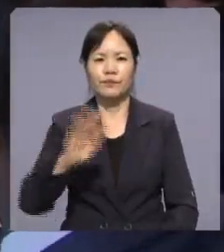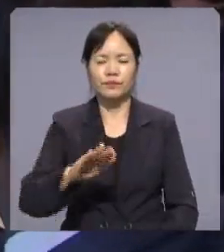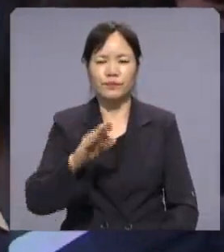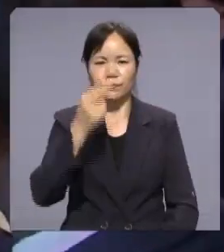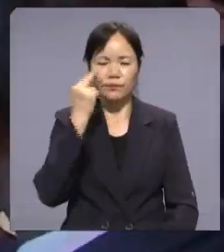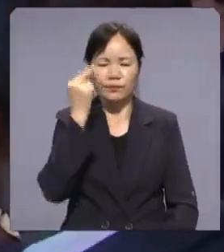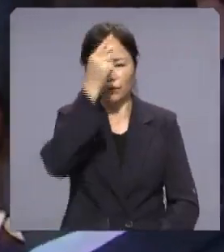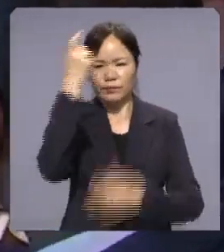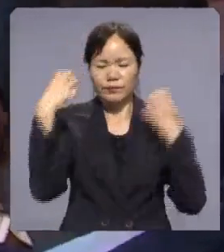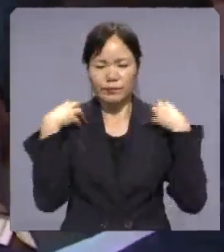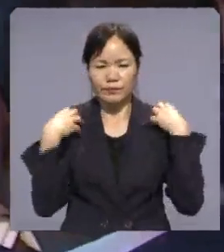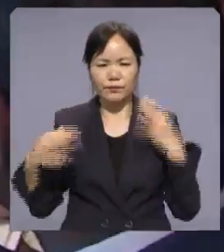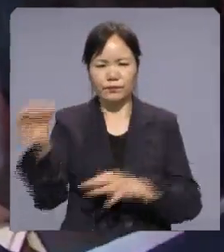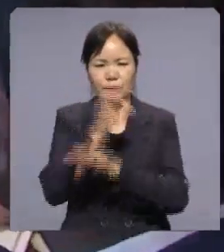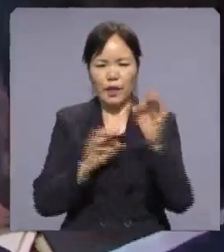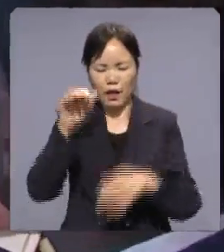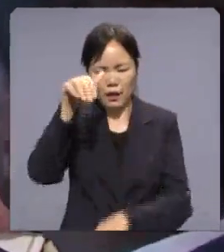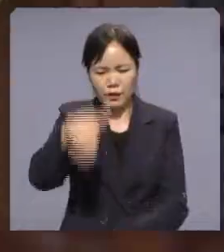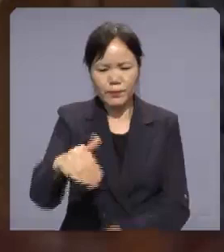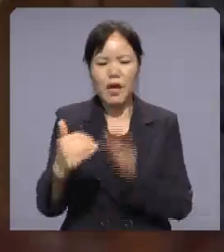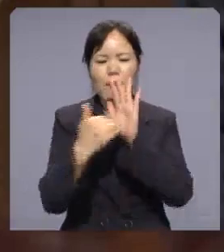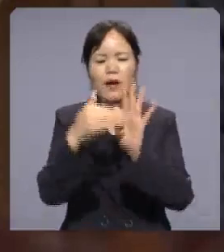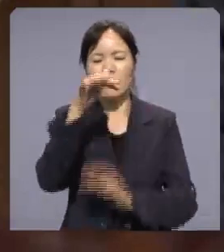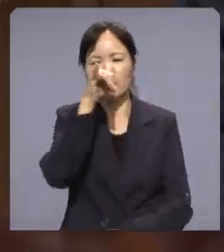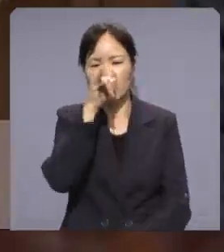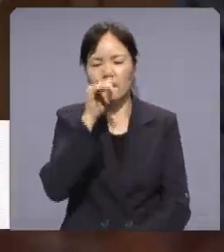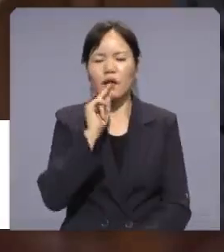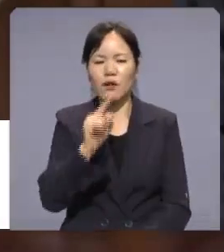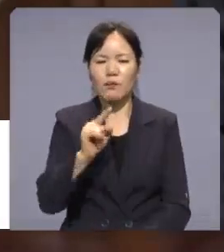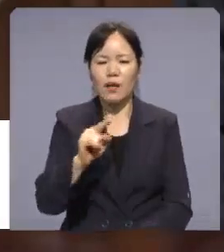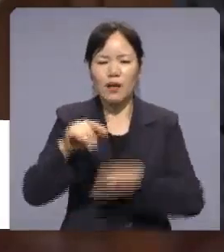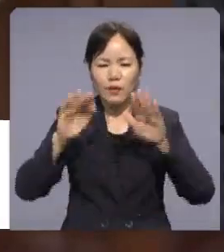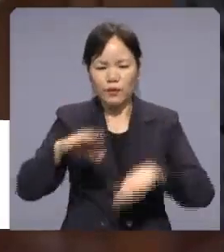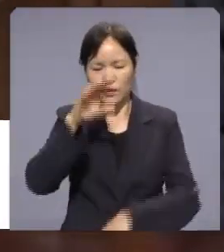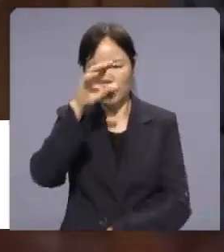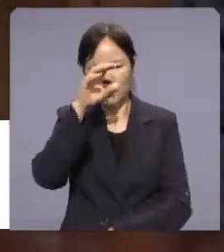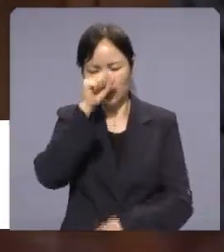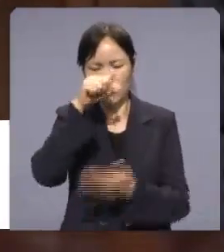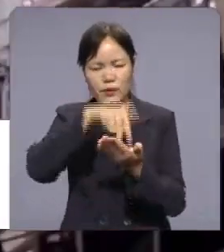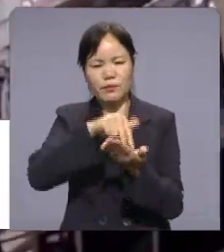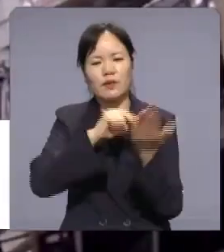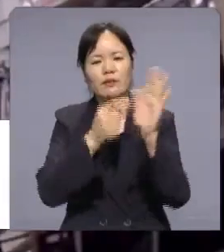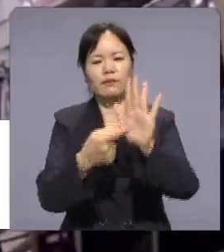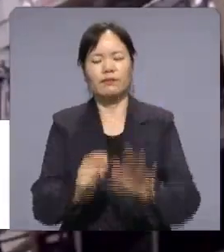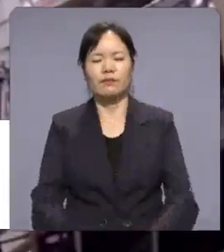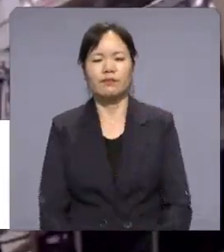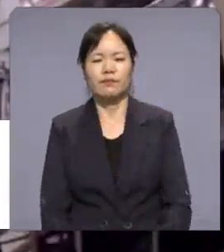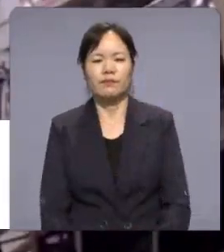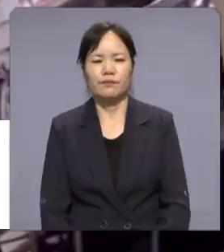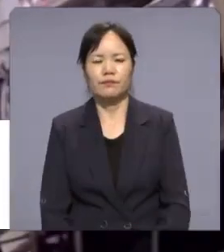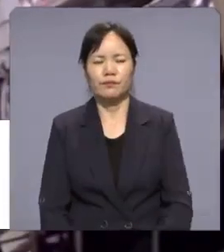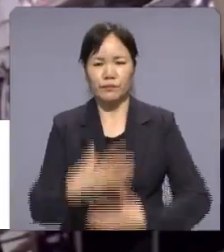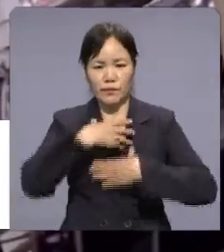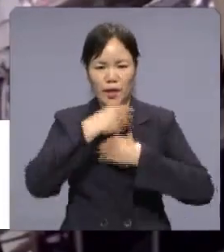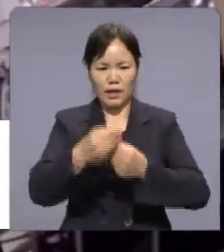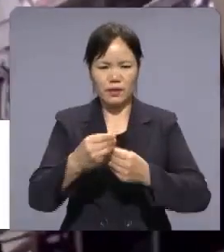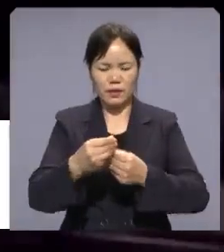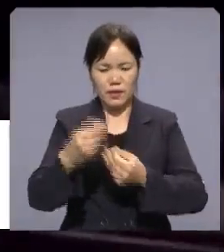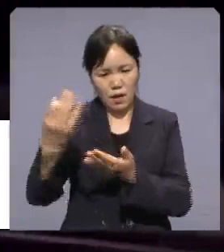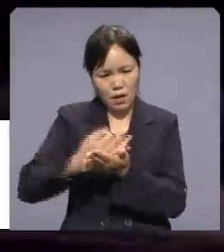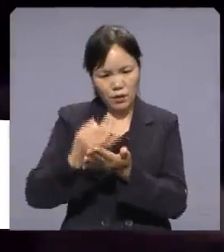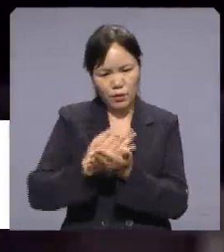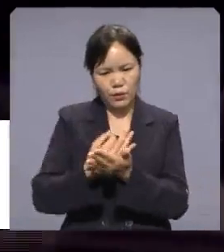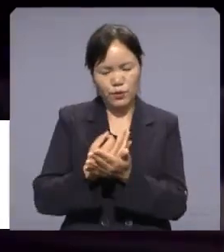바이든 행정부가 경제 침체만은 피할 수 있다며 오늘도 낙관론을 내놓았습니다. 안정적인